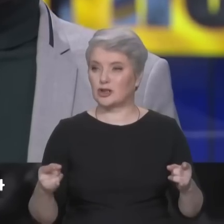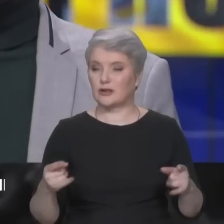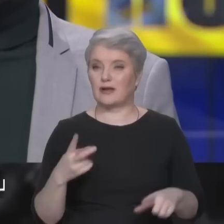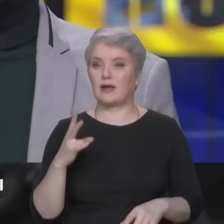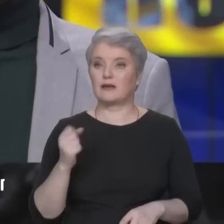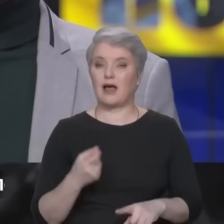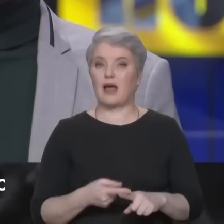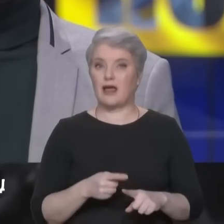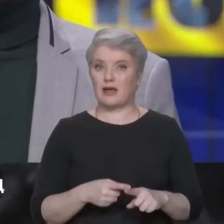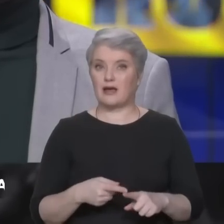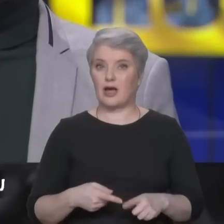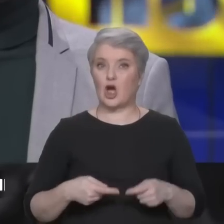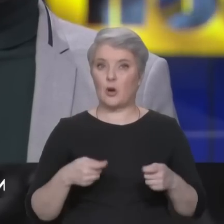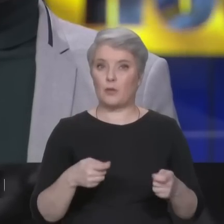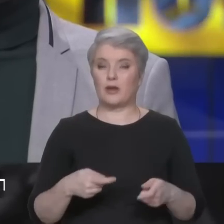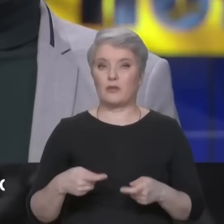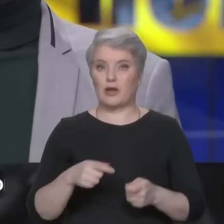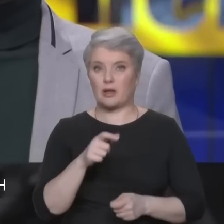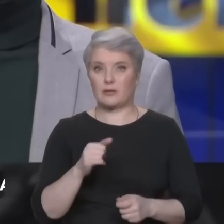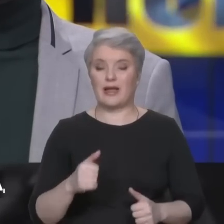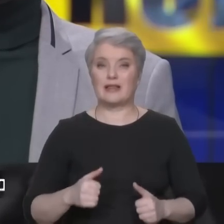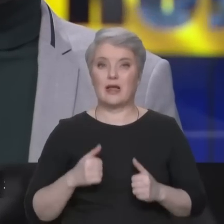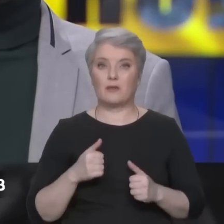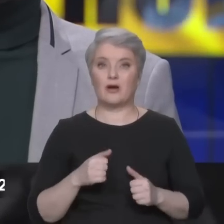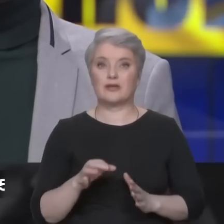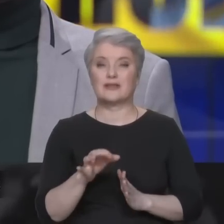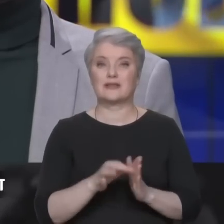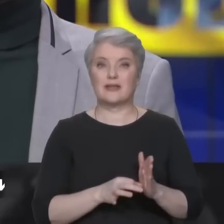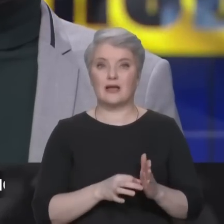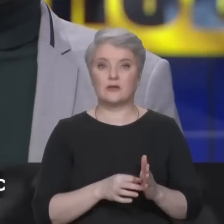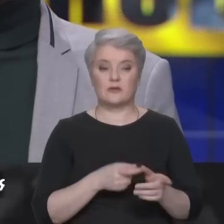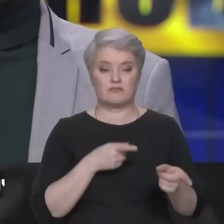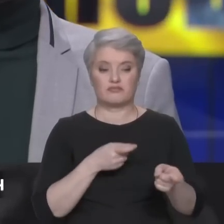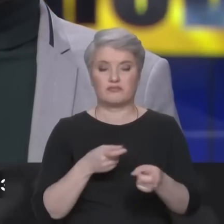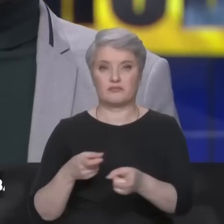яких прибували люди, і вони намагаються зразу відпрацьовувати. Вони,